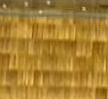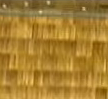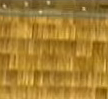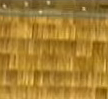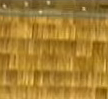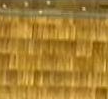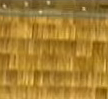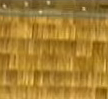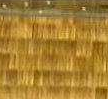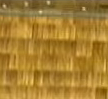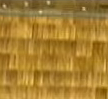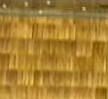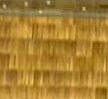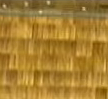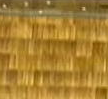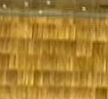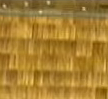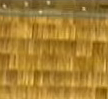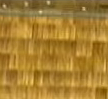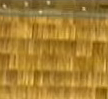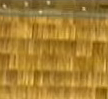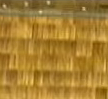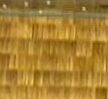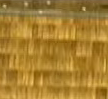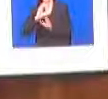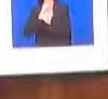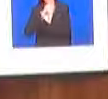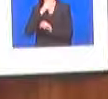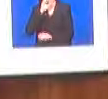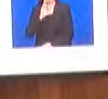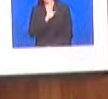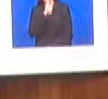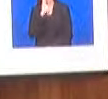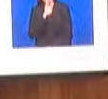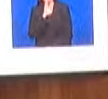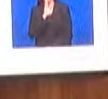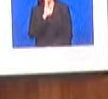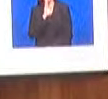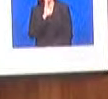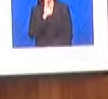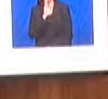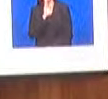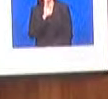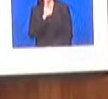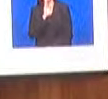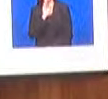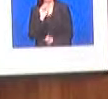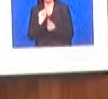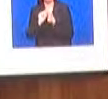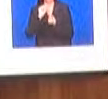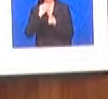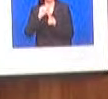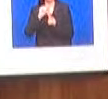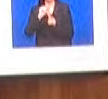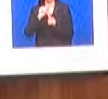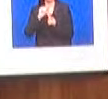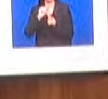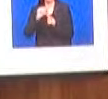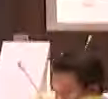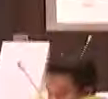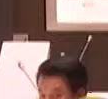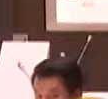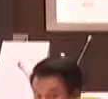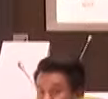คืออะไรคะ สองแรกคือสวสี่หลังคือ ถูกแล้วก็จะต้องประกาศในราชกิจจ